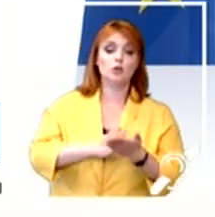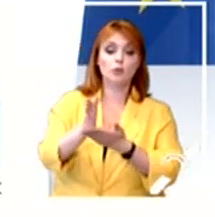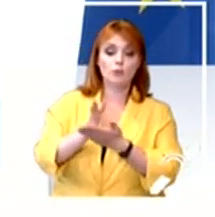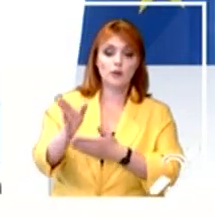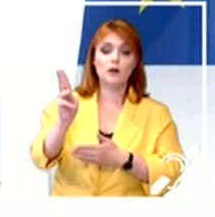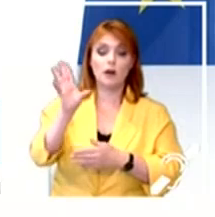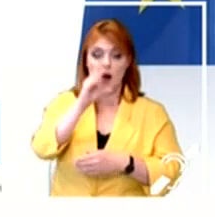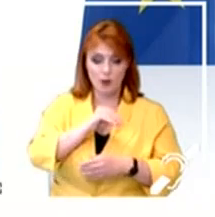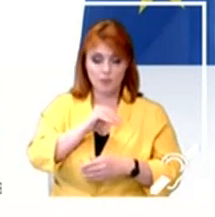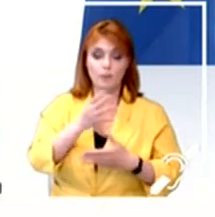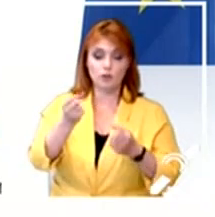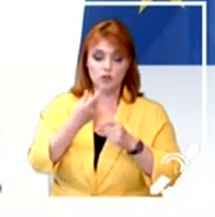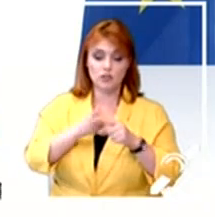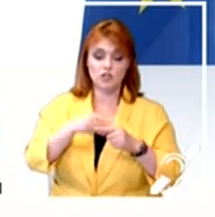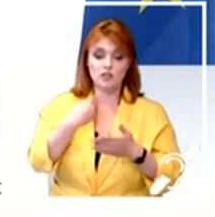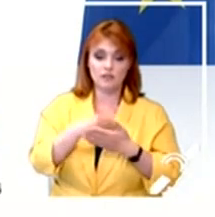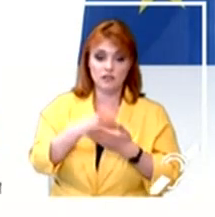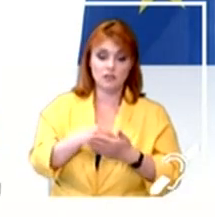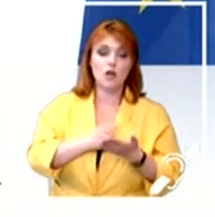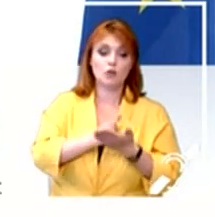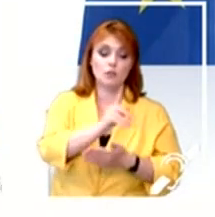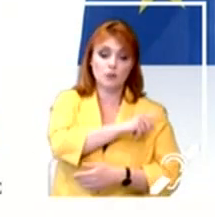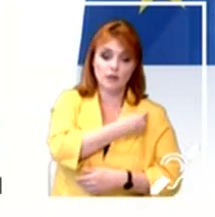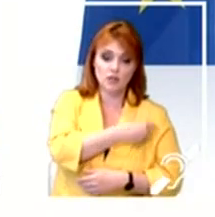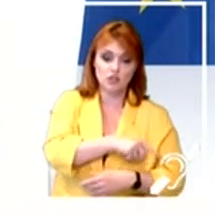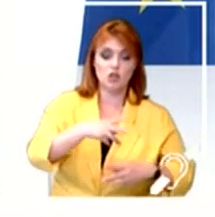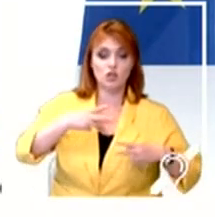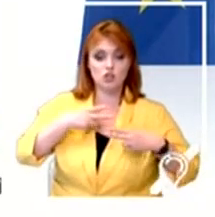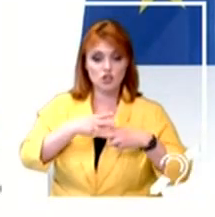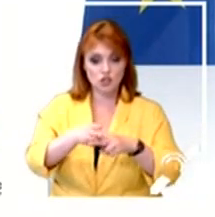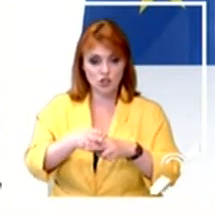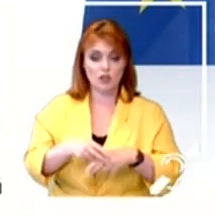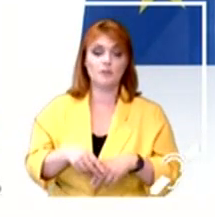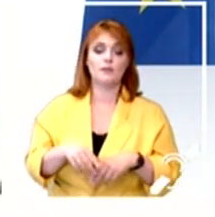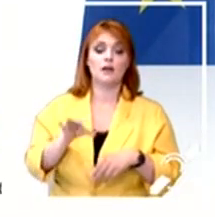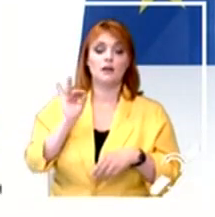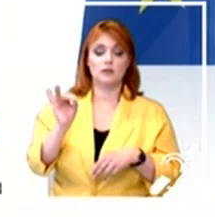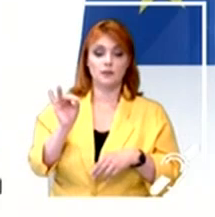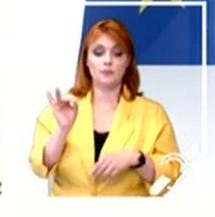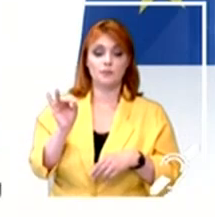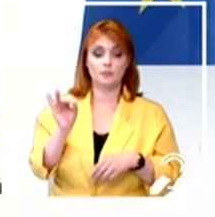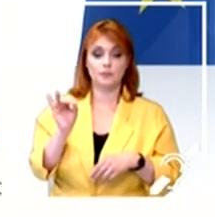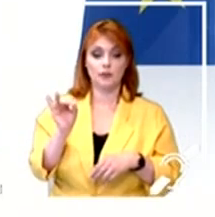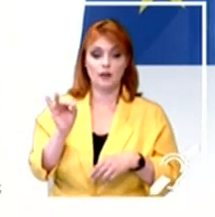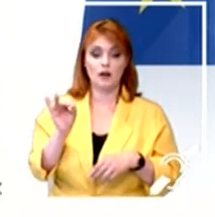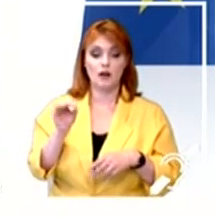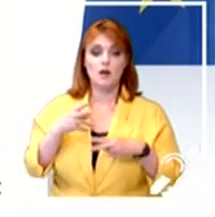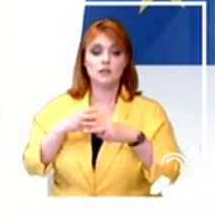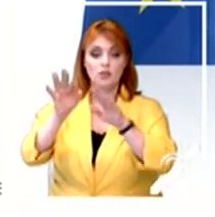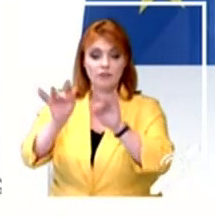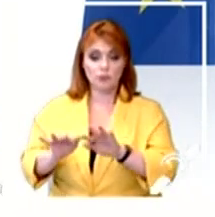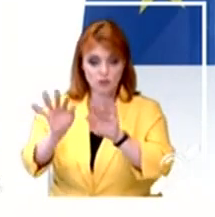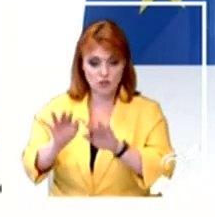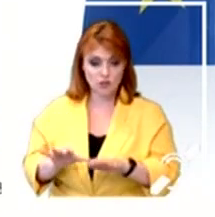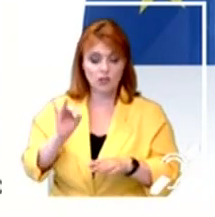sunt științe ale educației, medicină, inginerie și activități ingineriești, tehnologie ale informațiilor